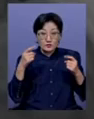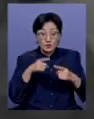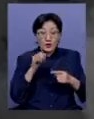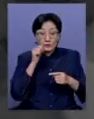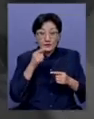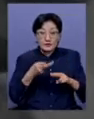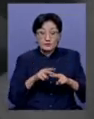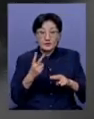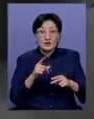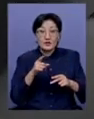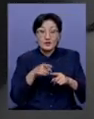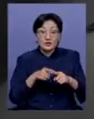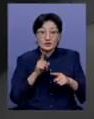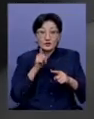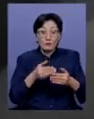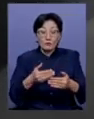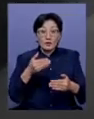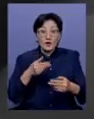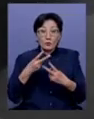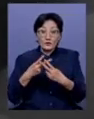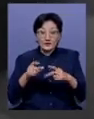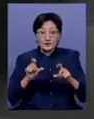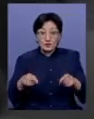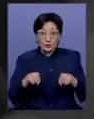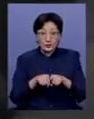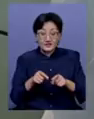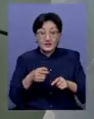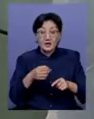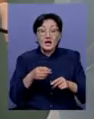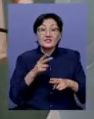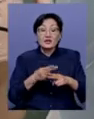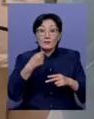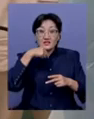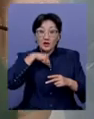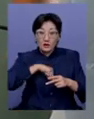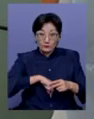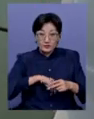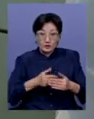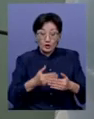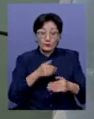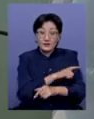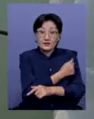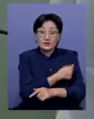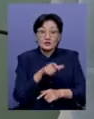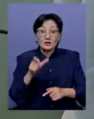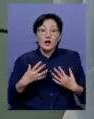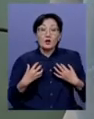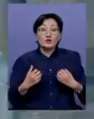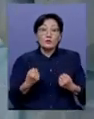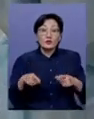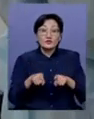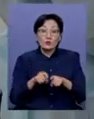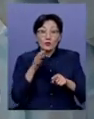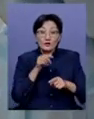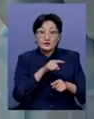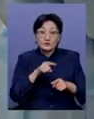адам осыдан 2,5 жыл бұрын абақтыда отырған кезде осы темір сынығын жұтып қойыпты. Бірақ одан бұрын дәрігерлер денсаулықтың осынша